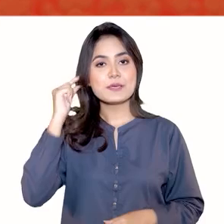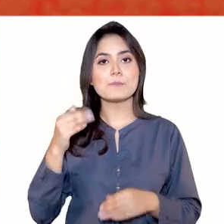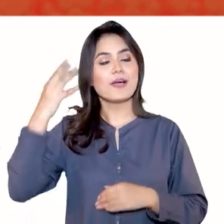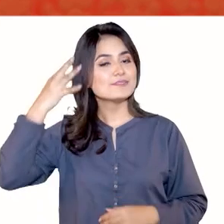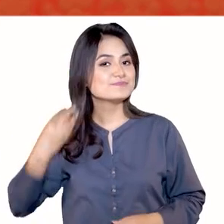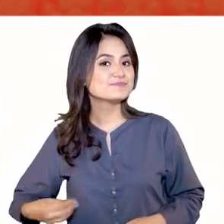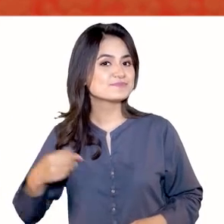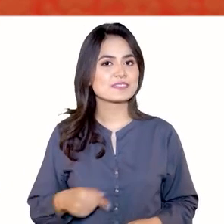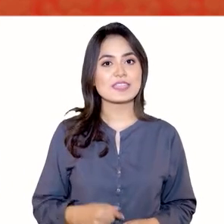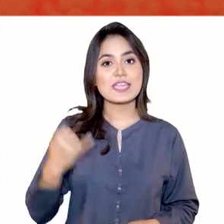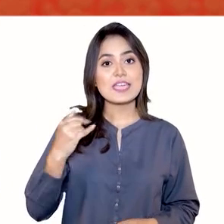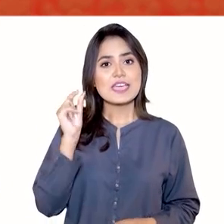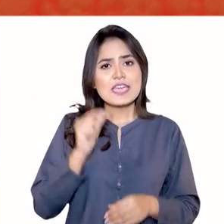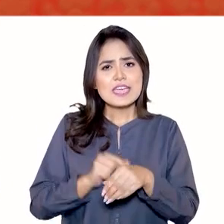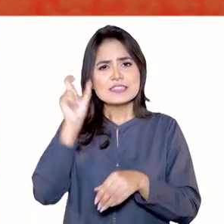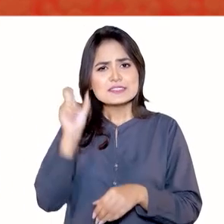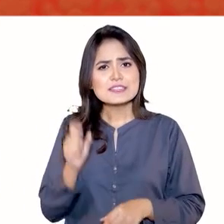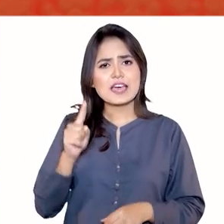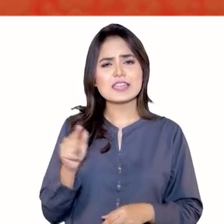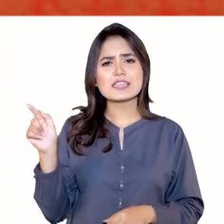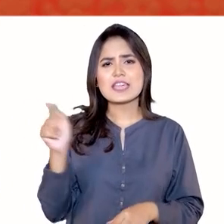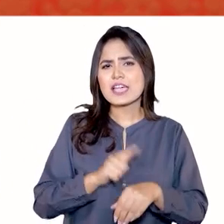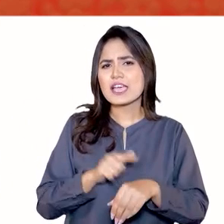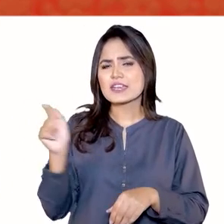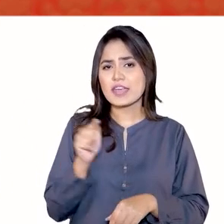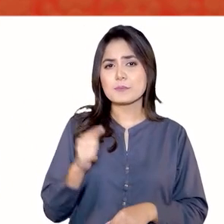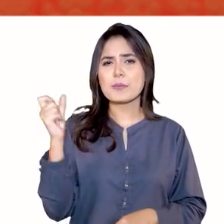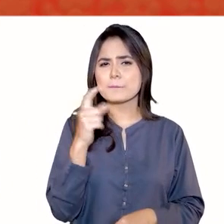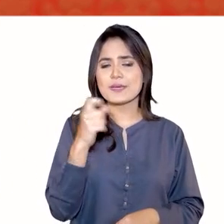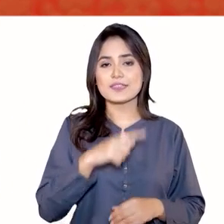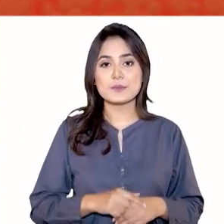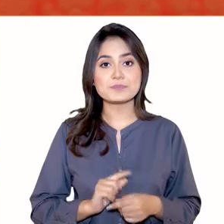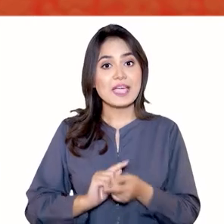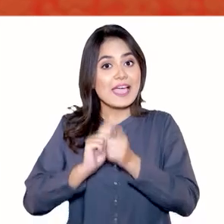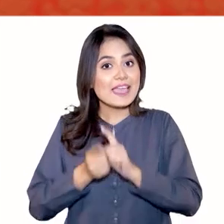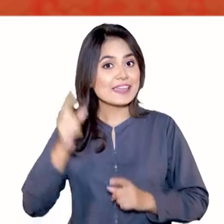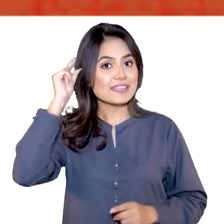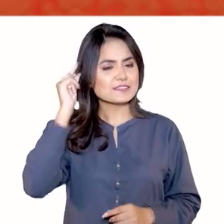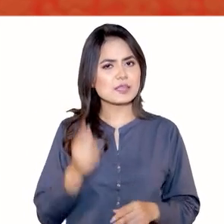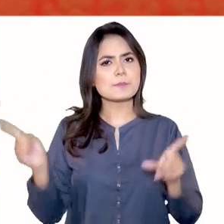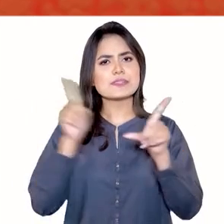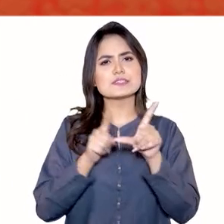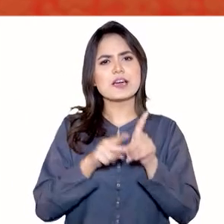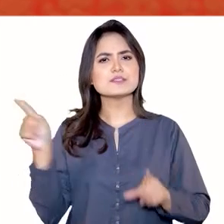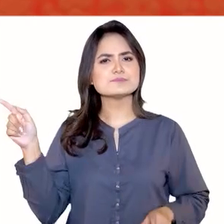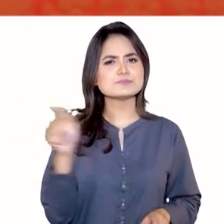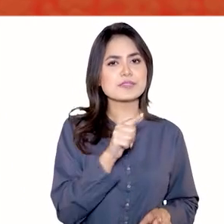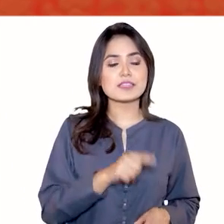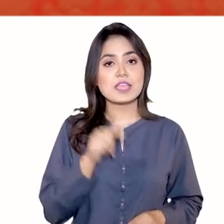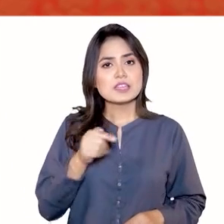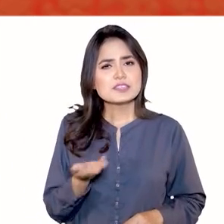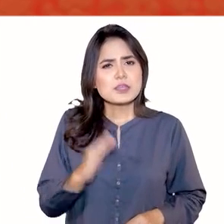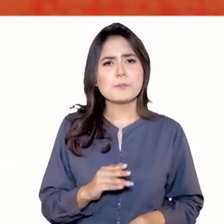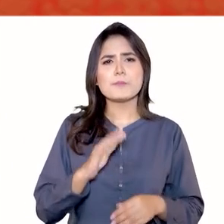हैं। इंसानी जिस्म पर बाल उगने का ये दौरानिया चंद माह का होता है, जबकि सर पर बाल कई साल तक बढ़ते हैं, जिसके